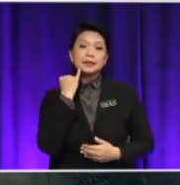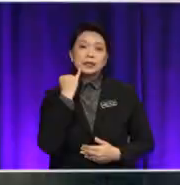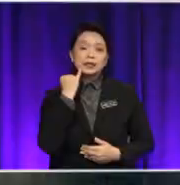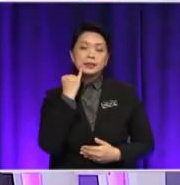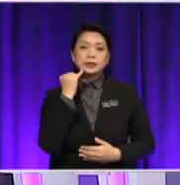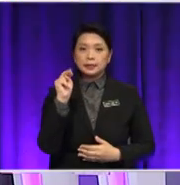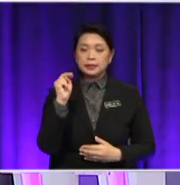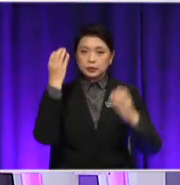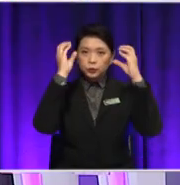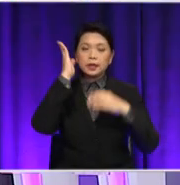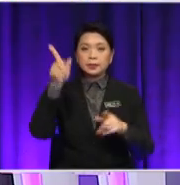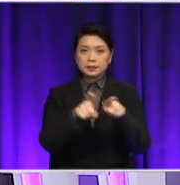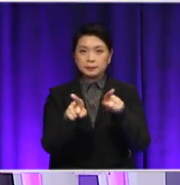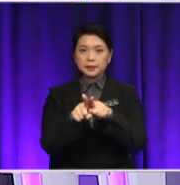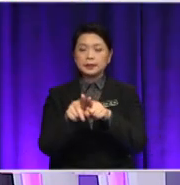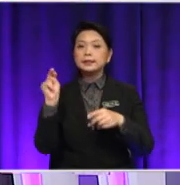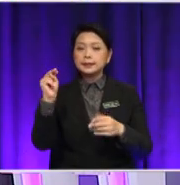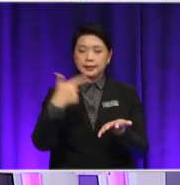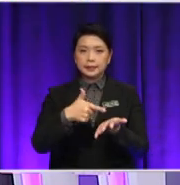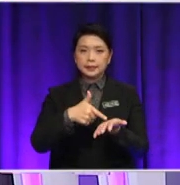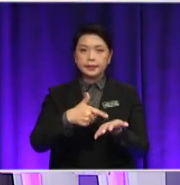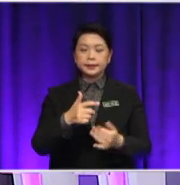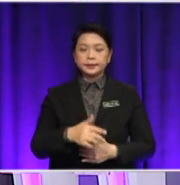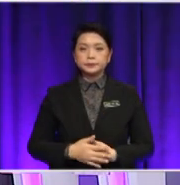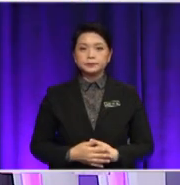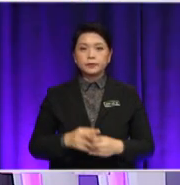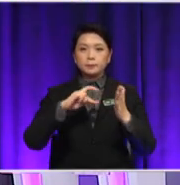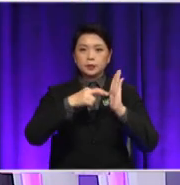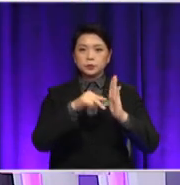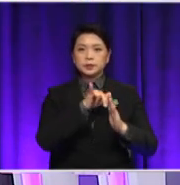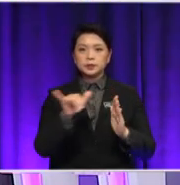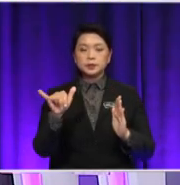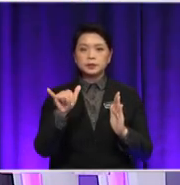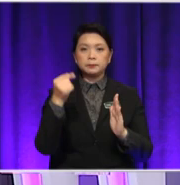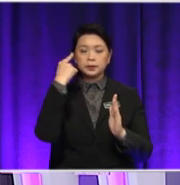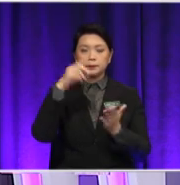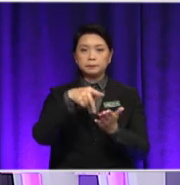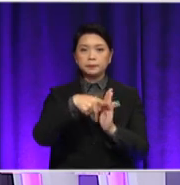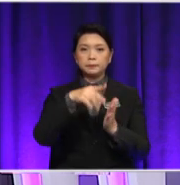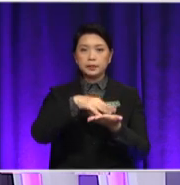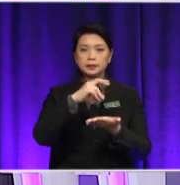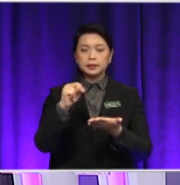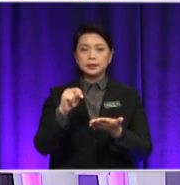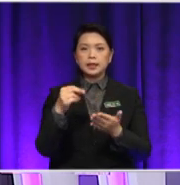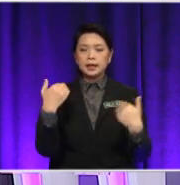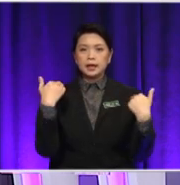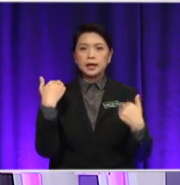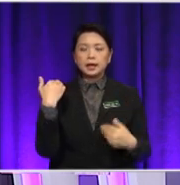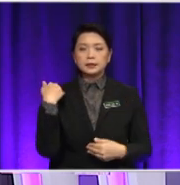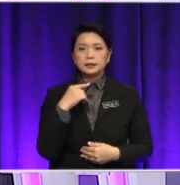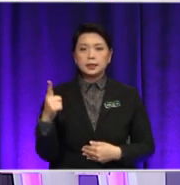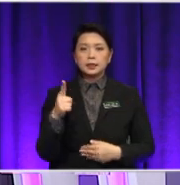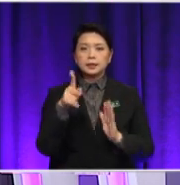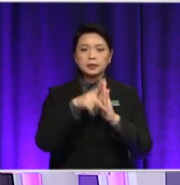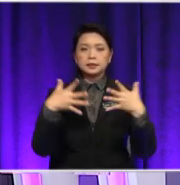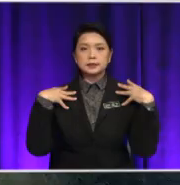kita sekejap lagi. Betul, Cikgu? Eh? Ya, okey, Cikgu. Maksudnya, mata pelajaran adalah pendidikan kesihatan. Bab yang kita nak belajar, apa